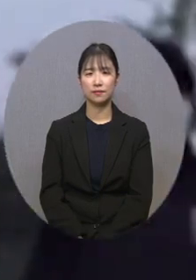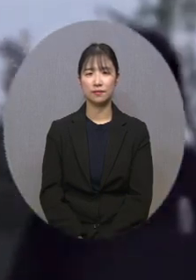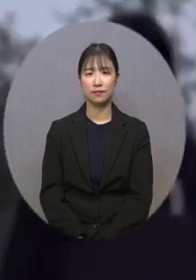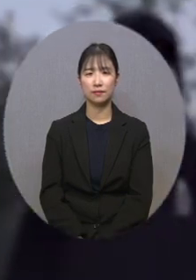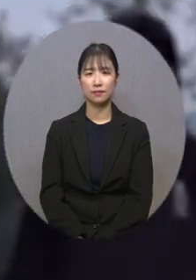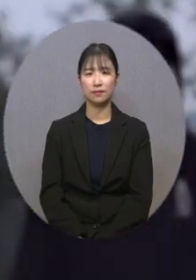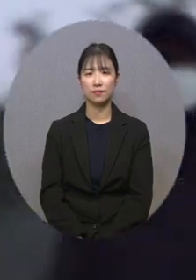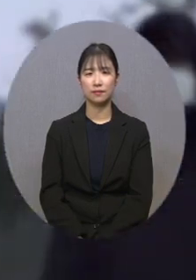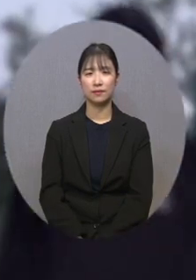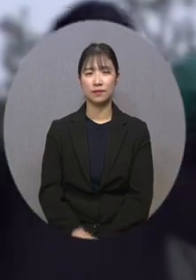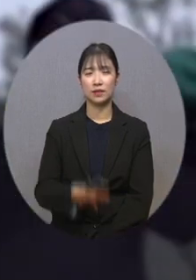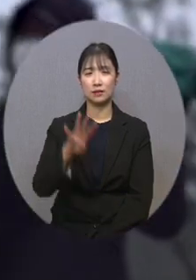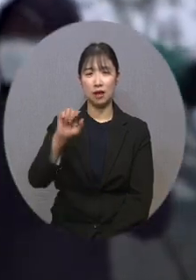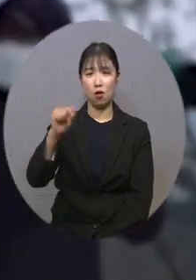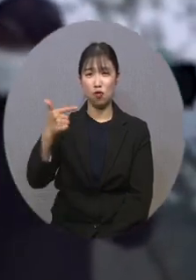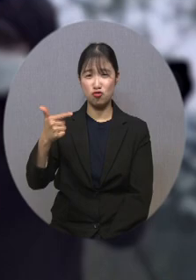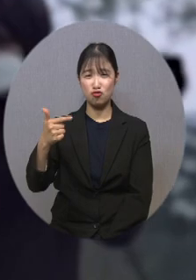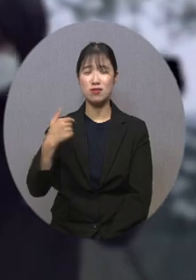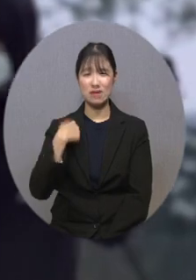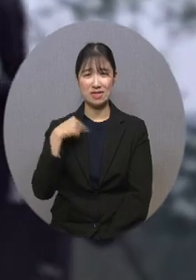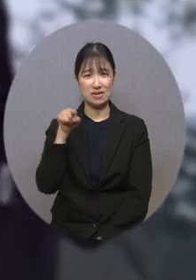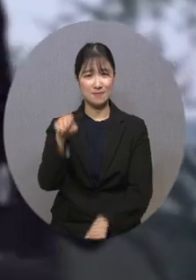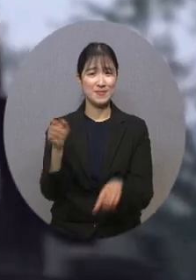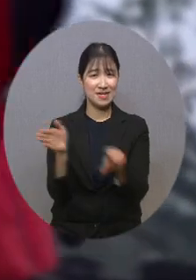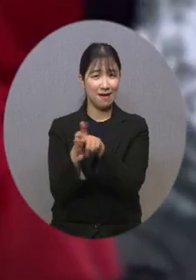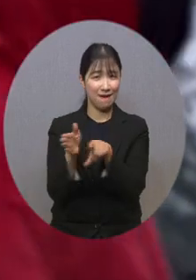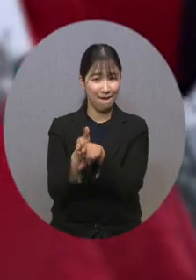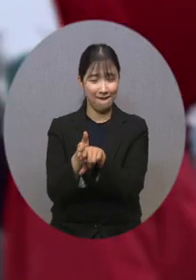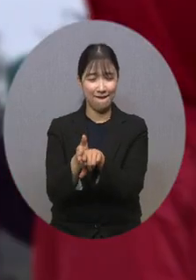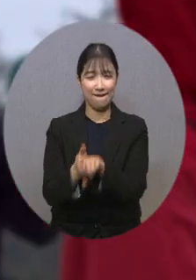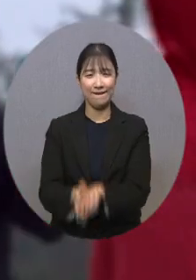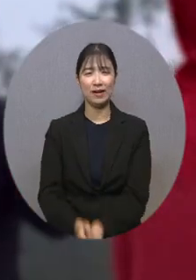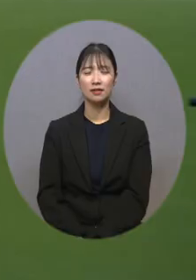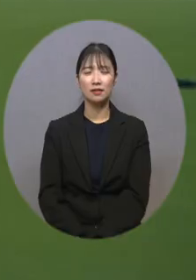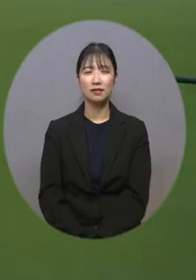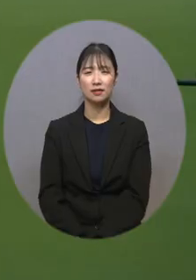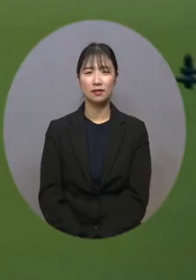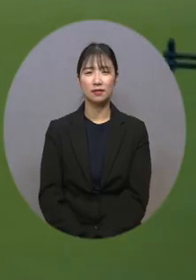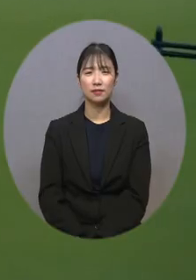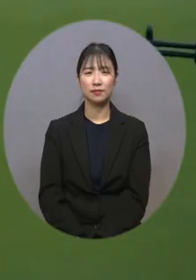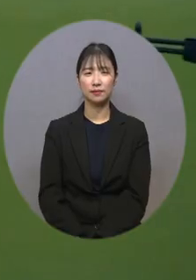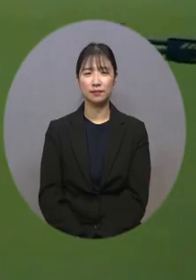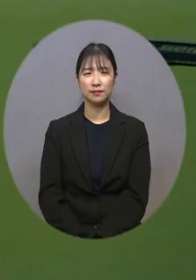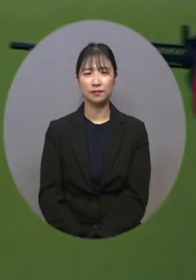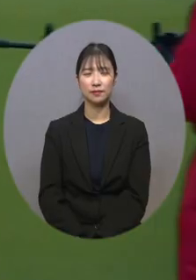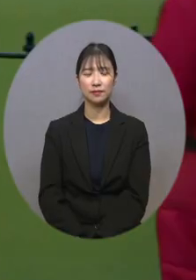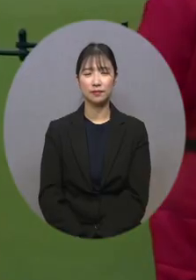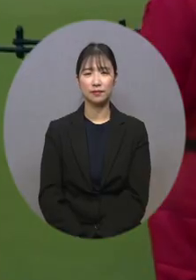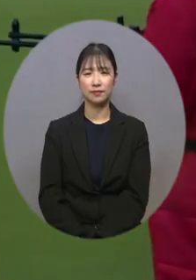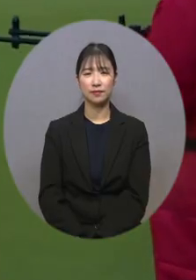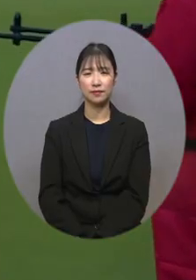서울이요. 믿습니다. 믿습니다. 믿습니다.